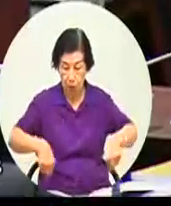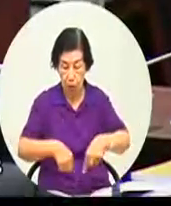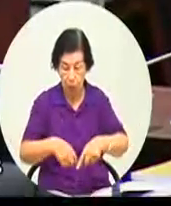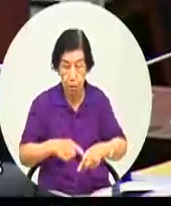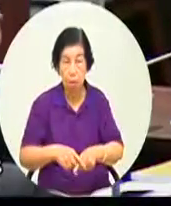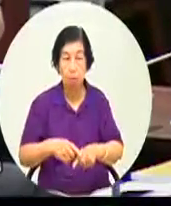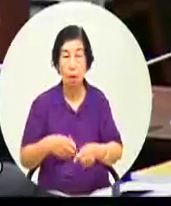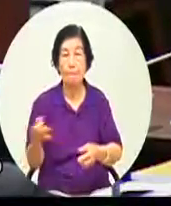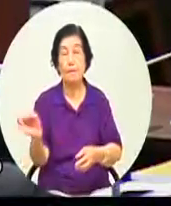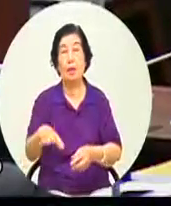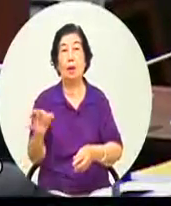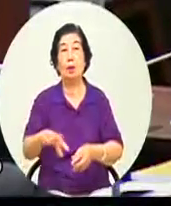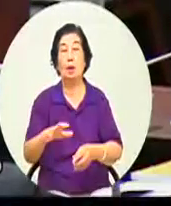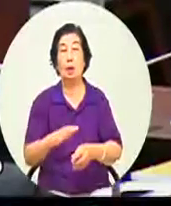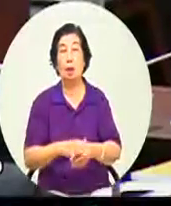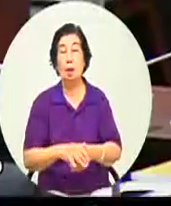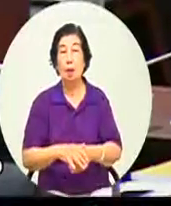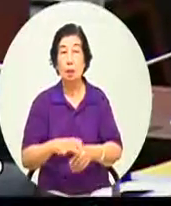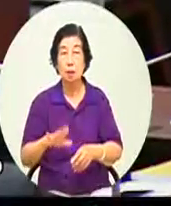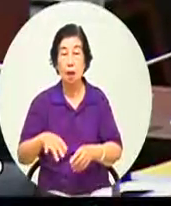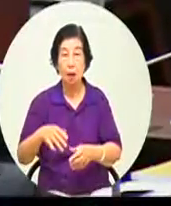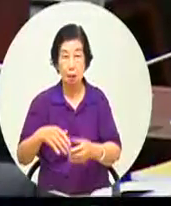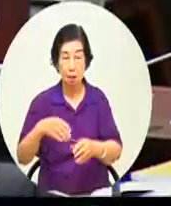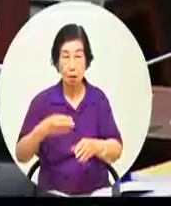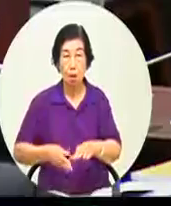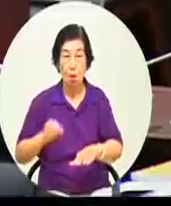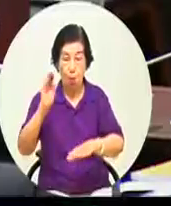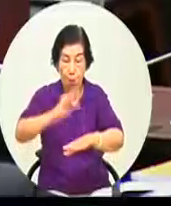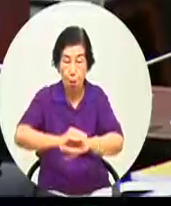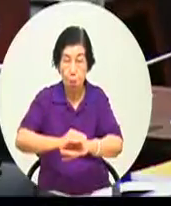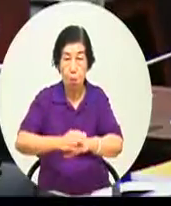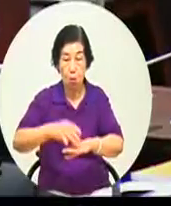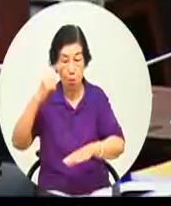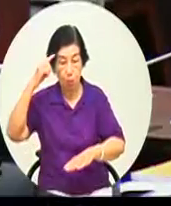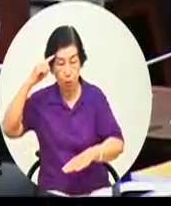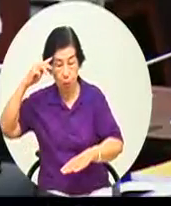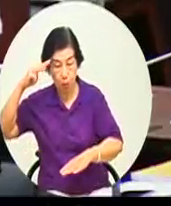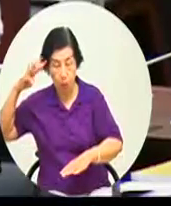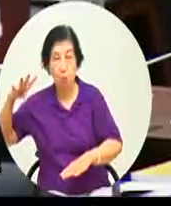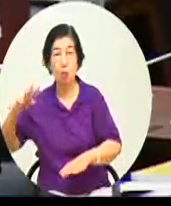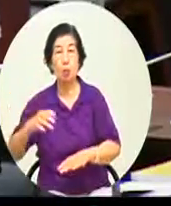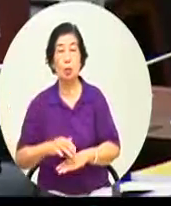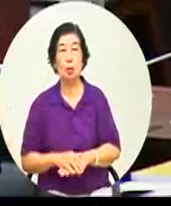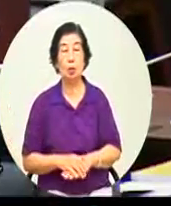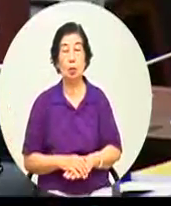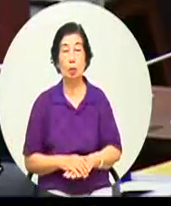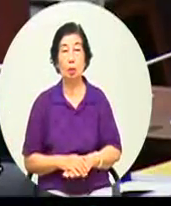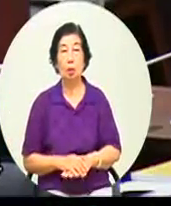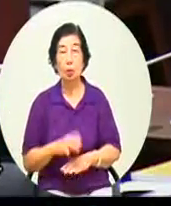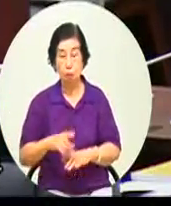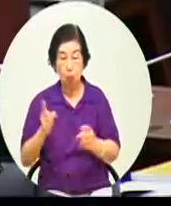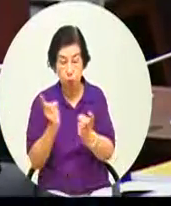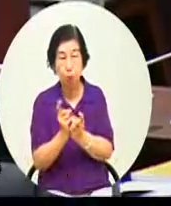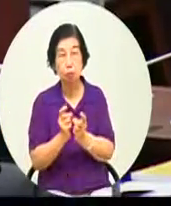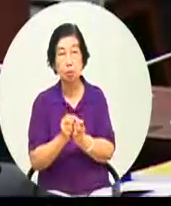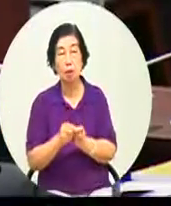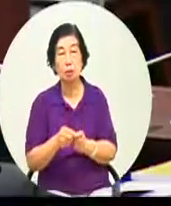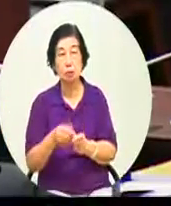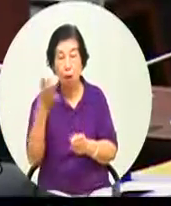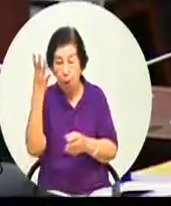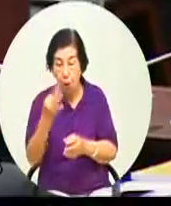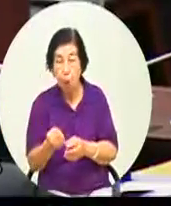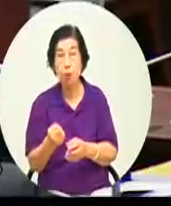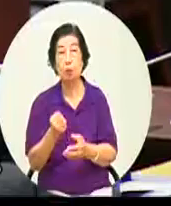来拖，一停阁几啊工。我即我捌讲几啊道啊，我是讲拜托区